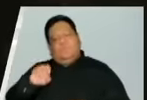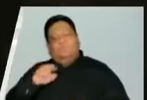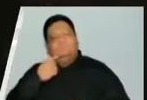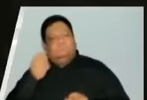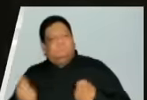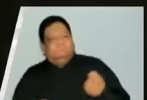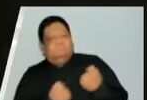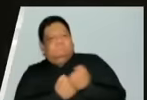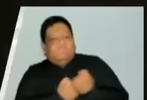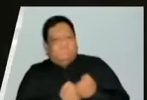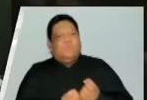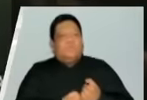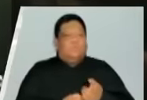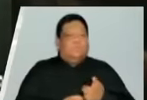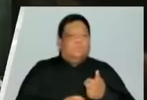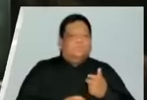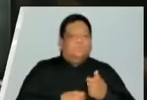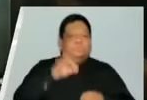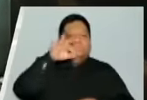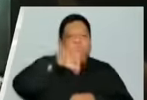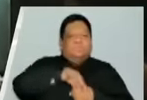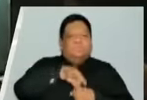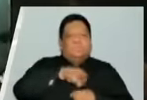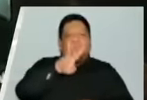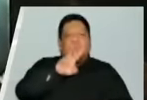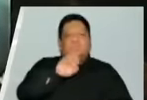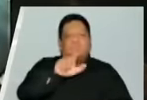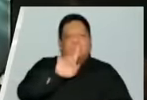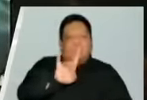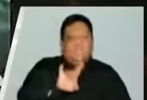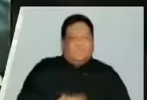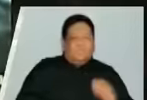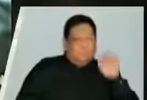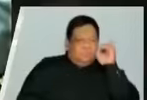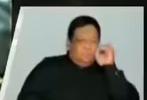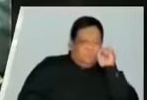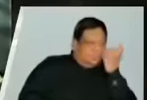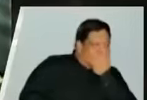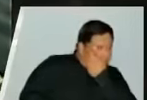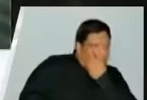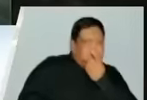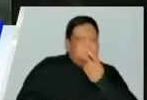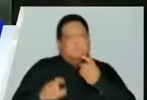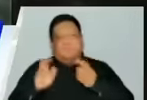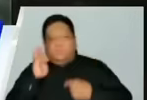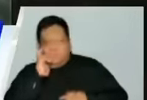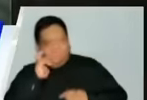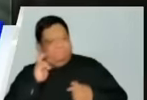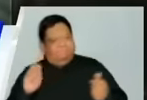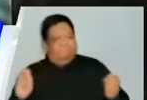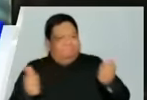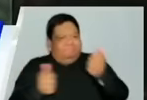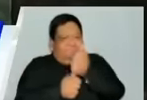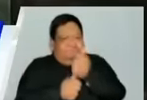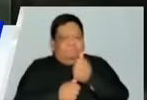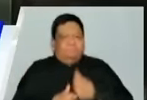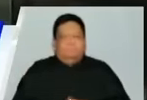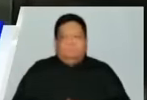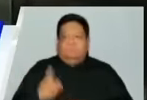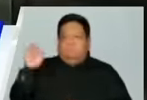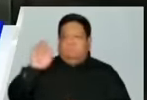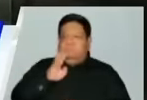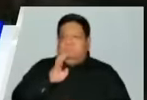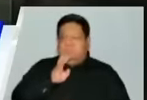sa eleksyong 2028. Ang sabi ko sa kanya, ngayon na ang pagkakataon na kayong dalawang magama